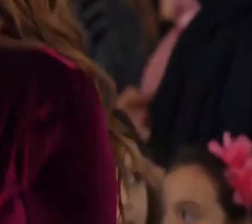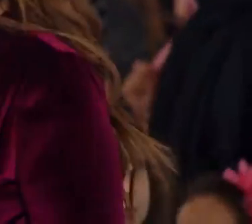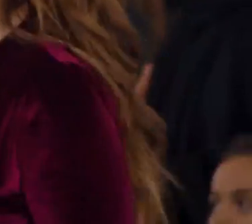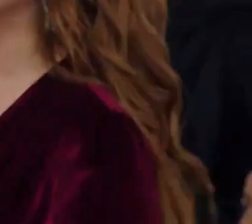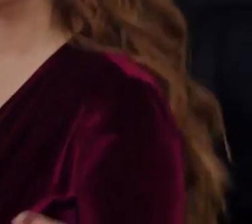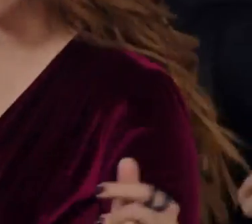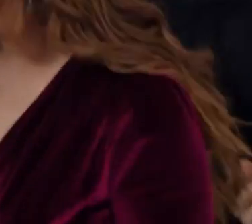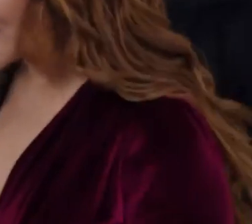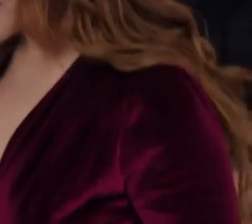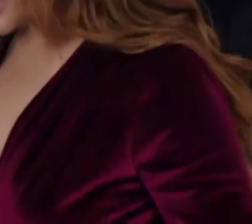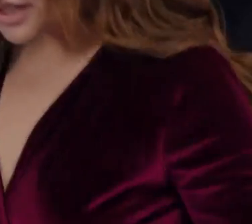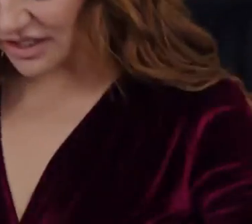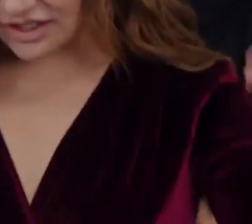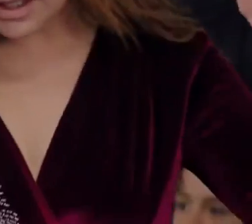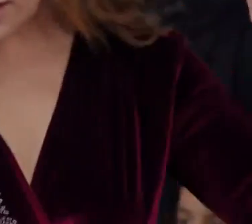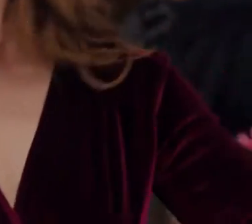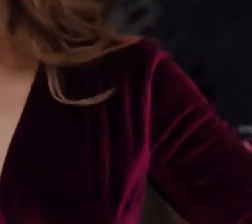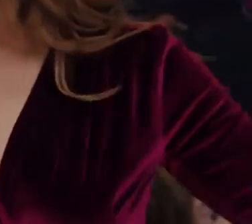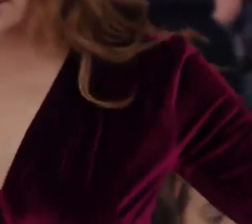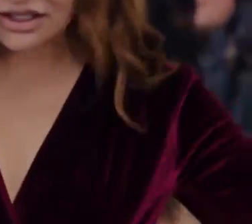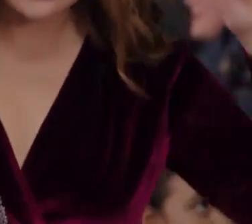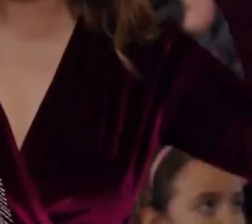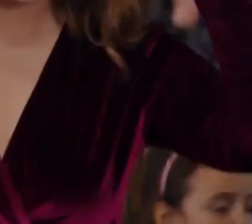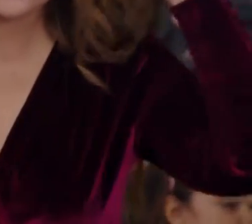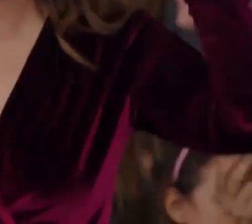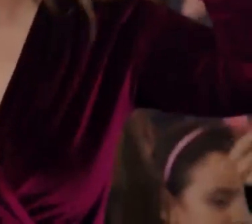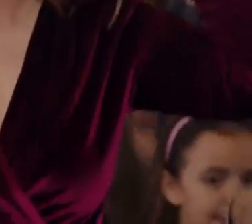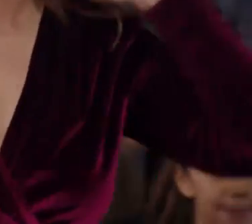İbrahim ve Nalan onlara sırtı dönük halde salınan Alev'i izliyor.